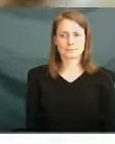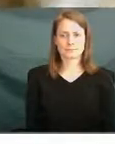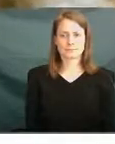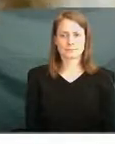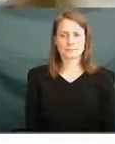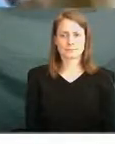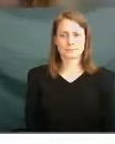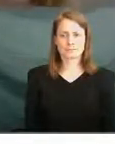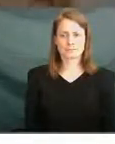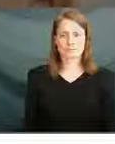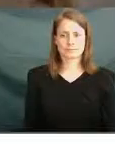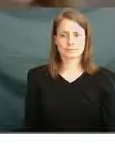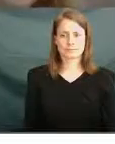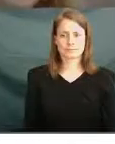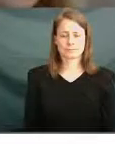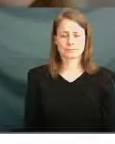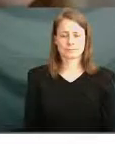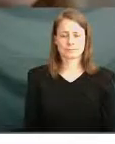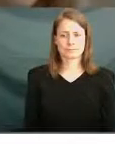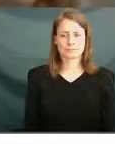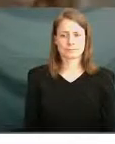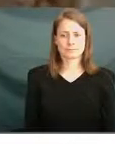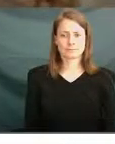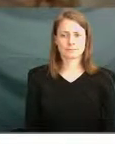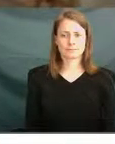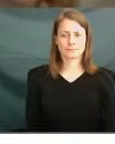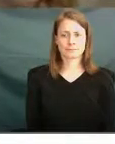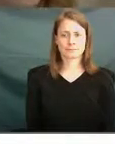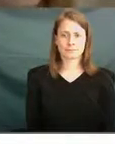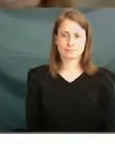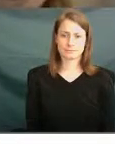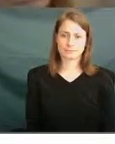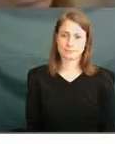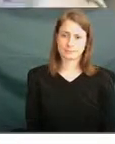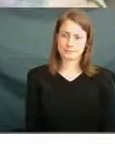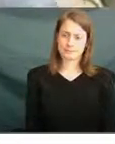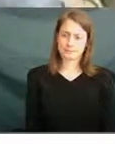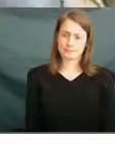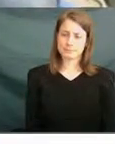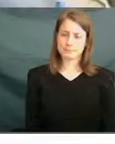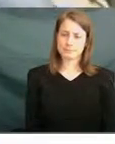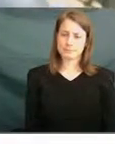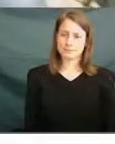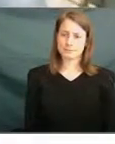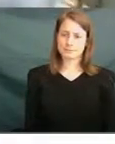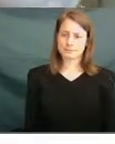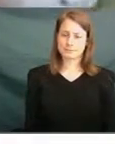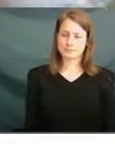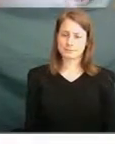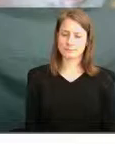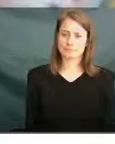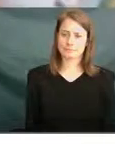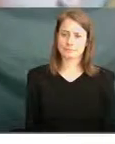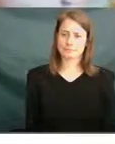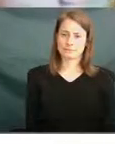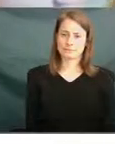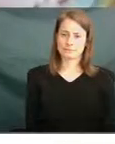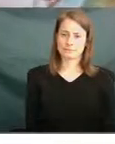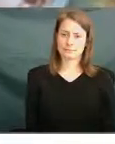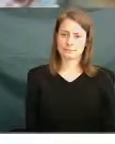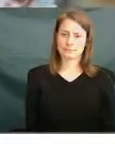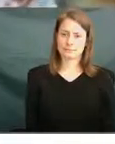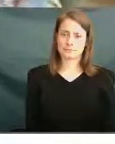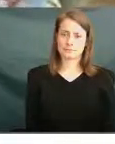spiller. Det tar meg vekk. Siden han ville bare spille, det tar meg vekk, så gikk jeg opp og